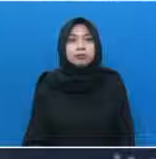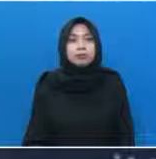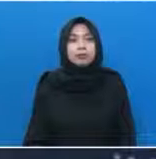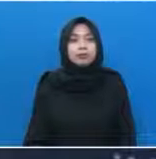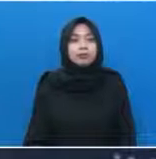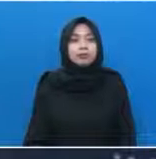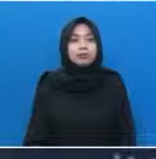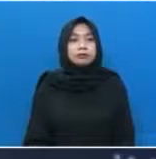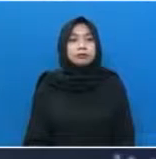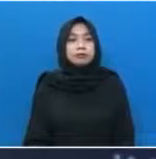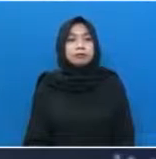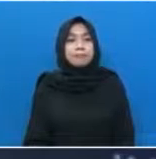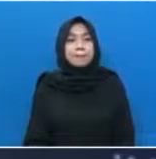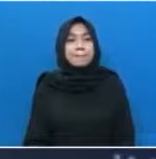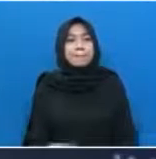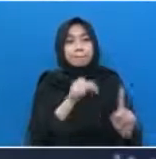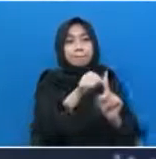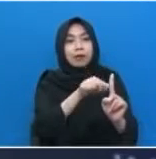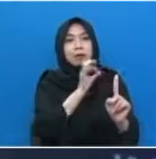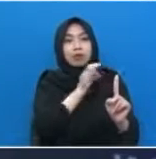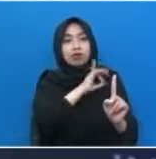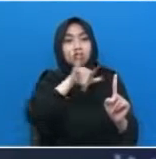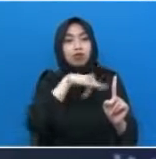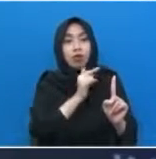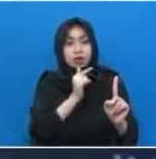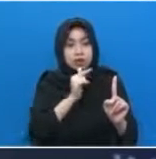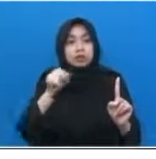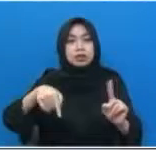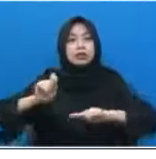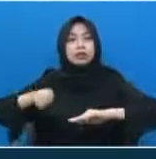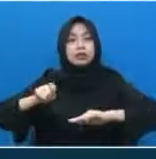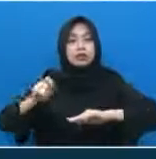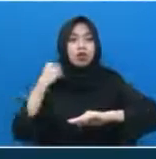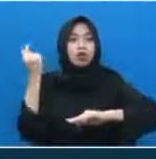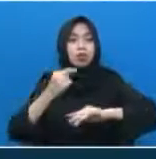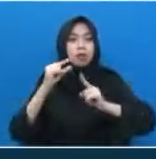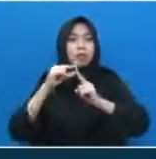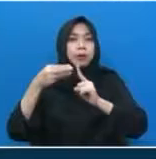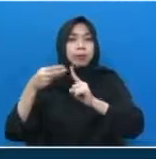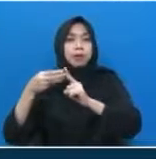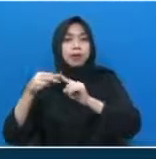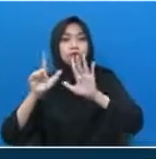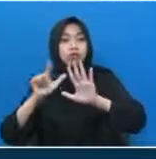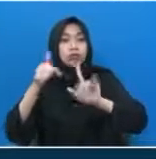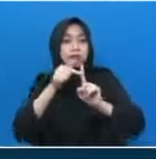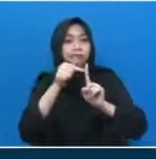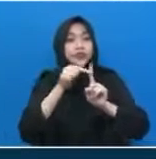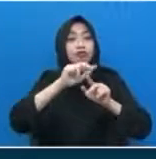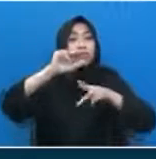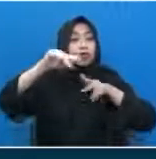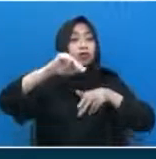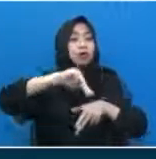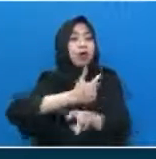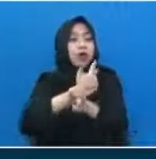serutan selanjutnya saudara Presiden Joko Widodo hari ini berpidato di sidang Majelis umum ke-76 PBB yang dilakukan secara virtual